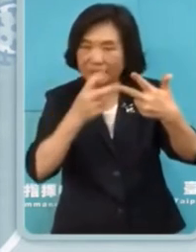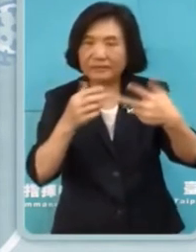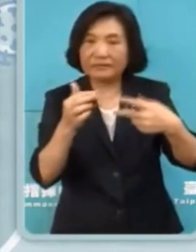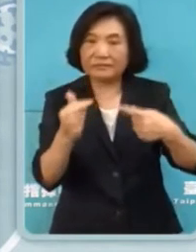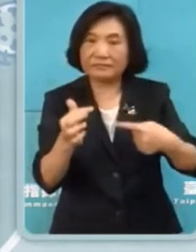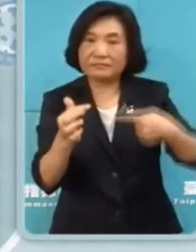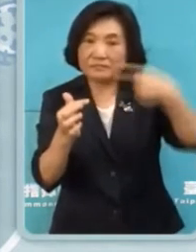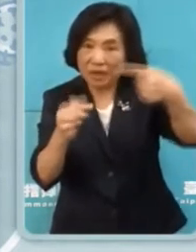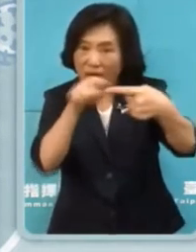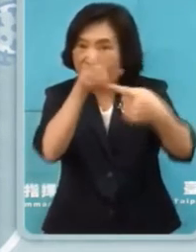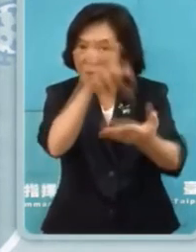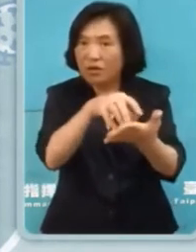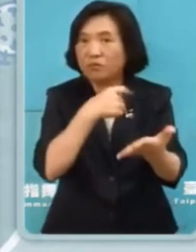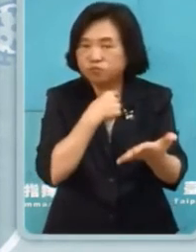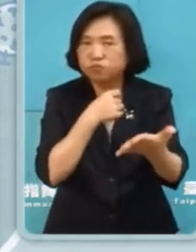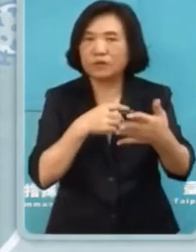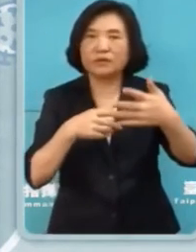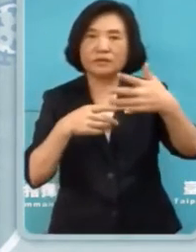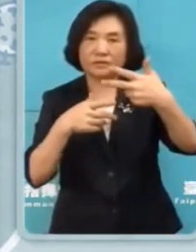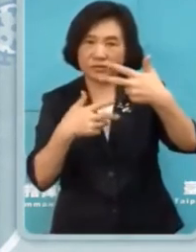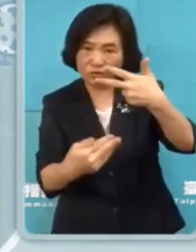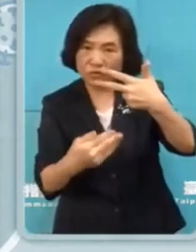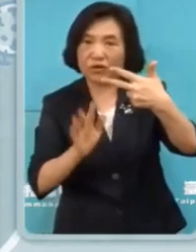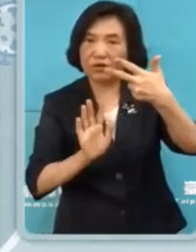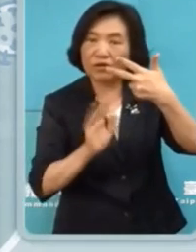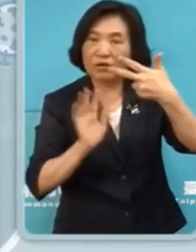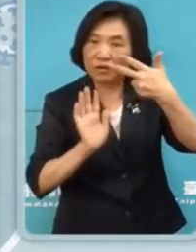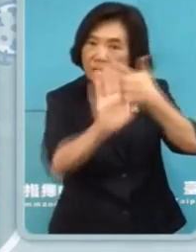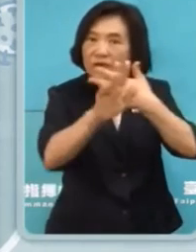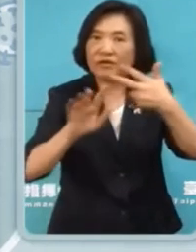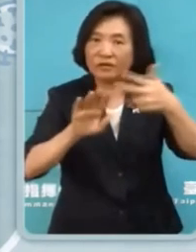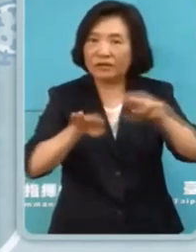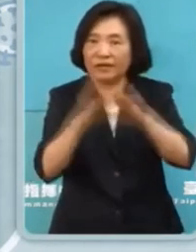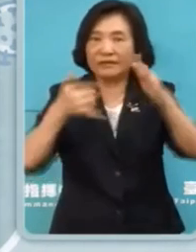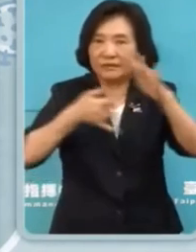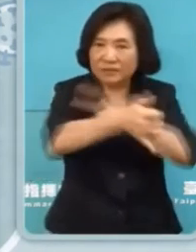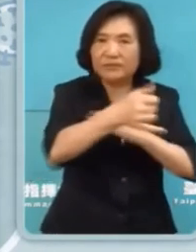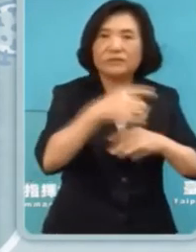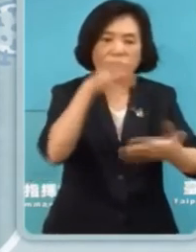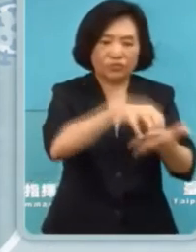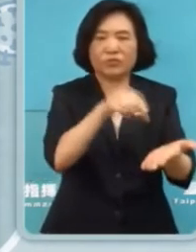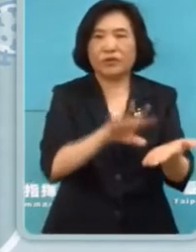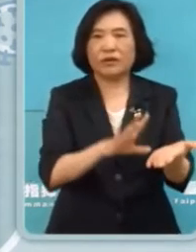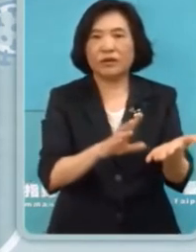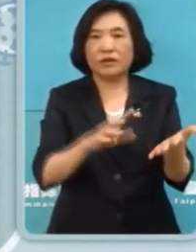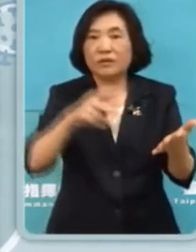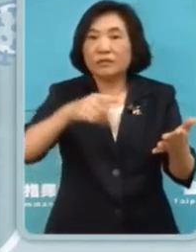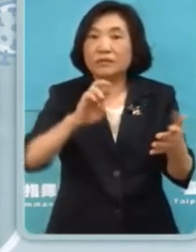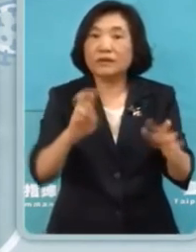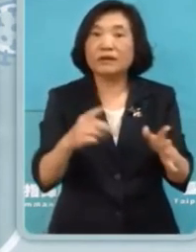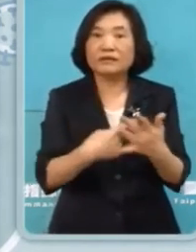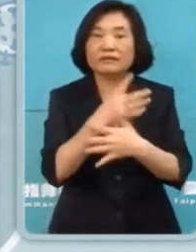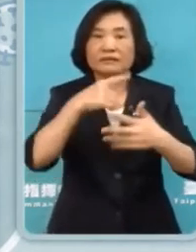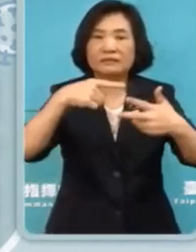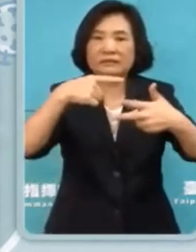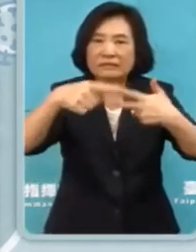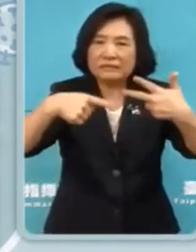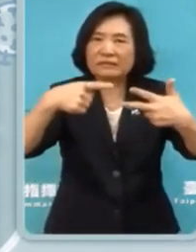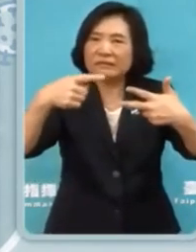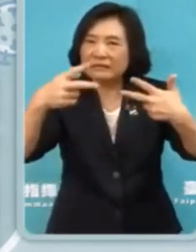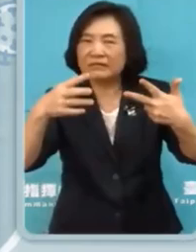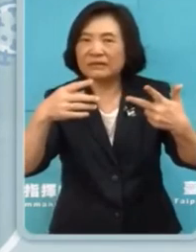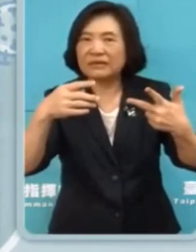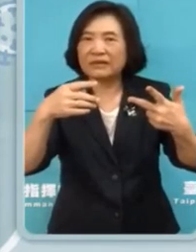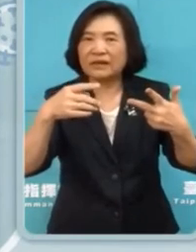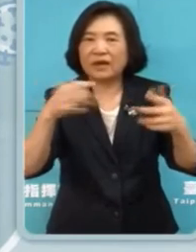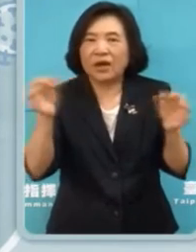哈。这个说我们到时候会按照，也不是说做一次 PCR 就永久有效哈，因为 PCR 只是代表你当时